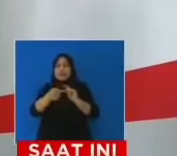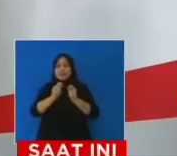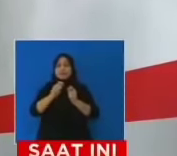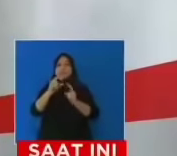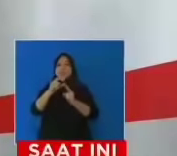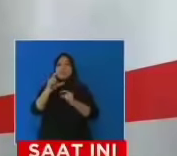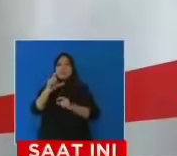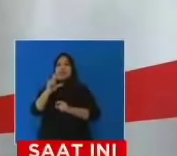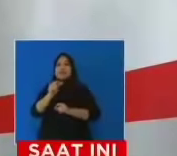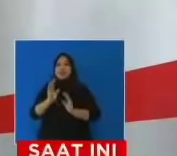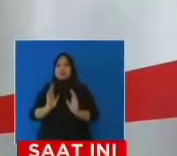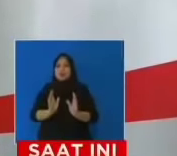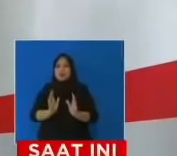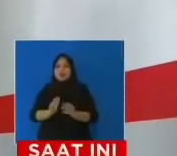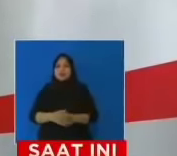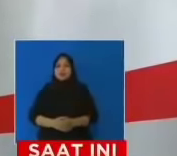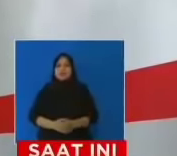PCR.